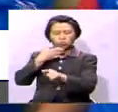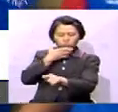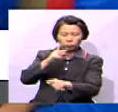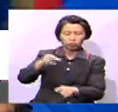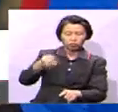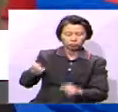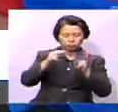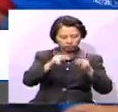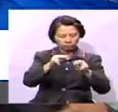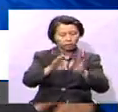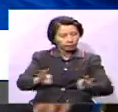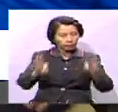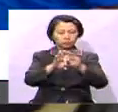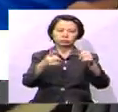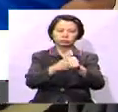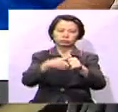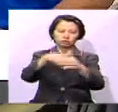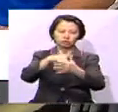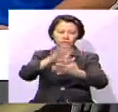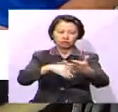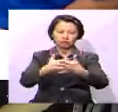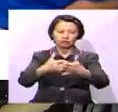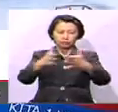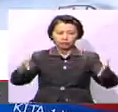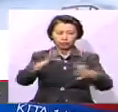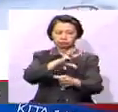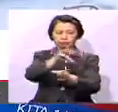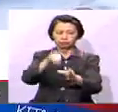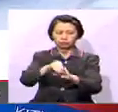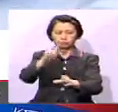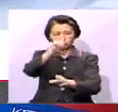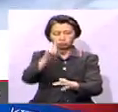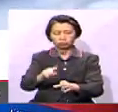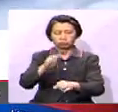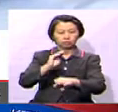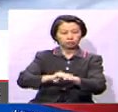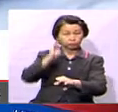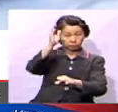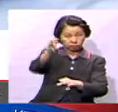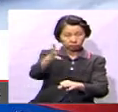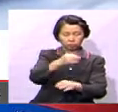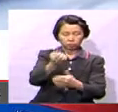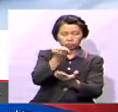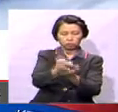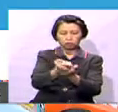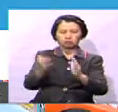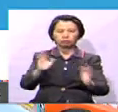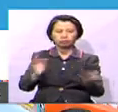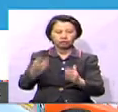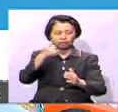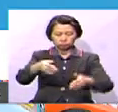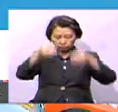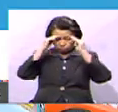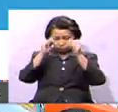melihat isu-isu pokok di dalam kerangka yang lebih besar khususnya melibatkan soal masa hadapan dan ekonomi berbanding hanya memberi